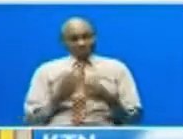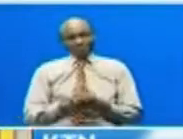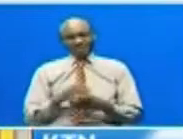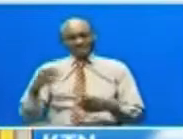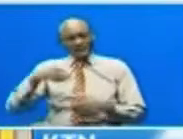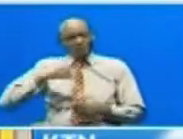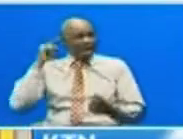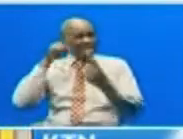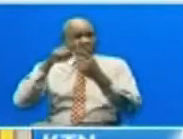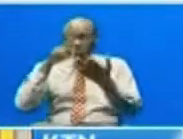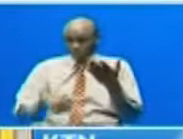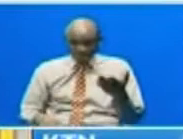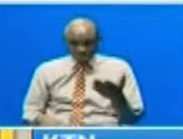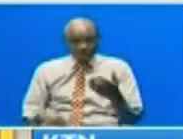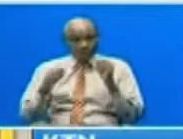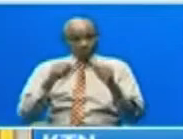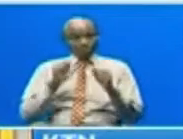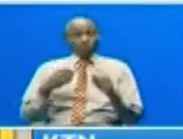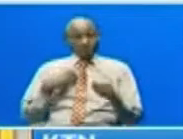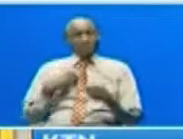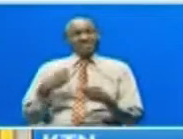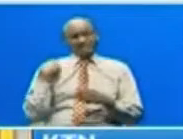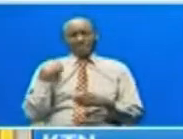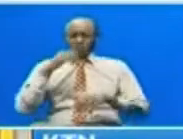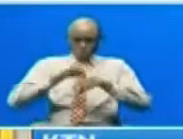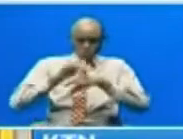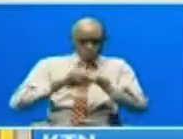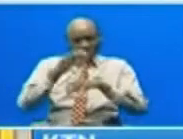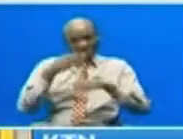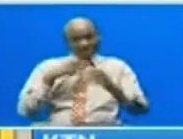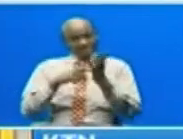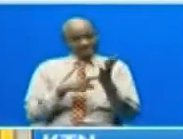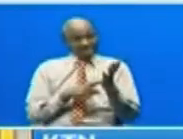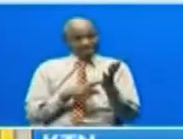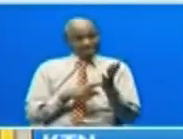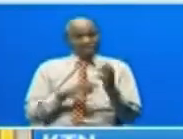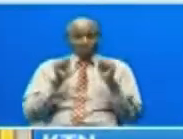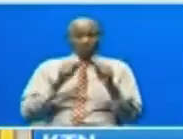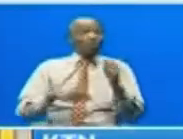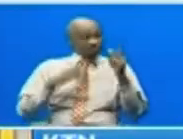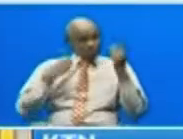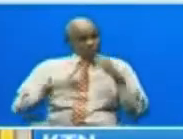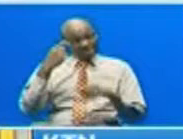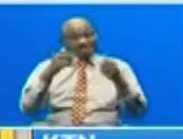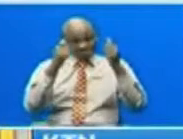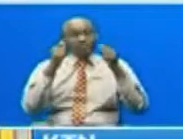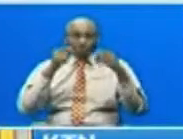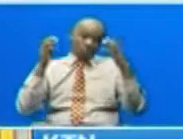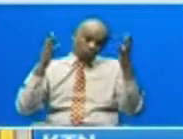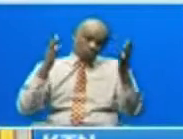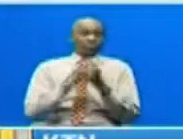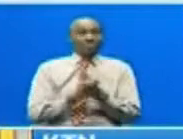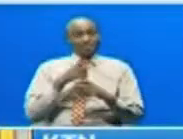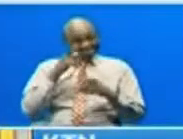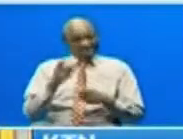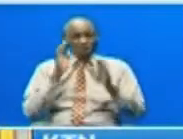kubwa kwanza haswa ni kuweza kufika katika nafasi nzuri nzuri za ligi, na tukiweza kupata kikombe yote majaliwa, lakini kwa sasa